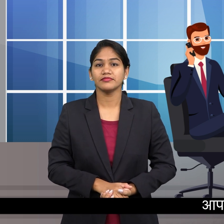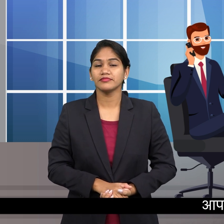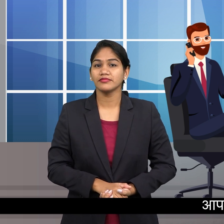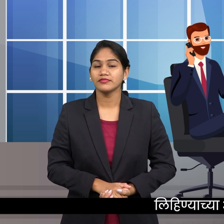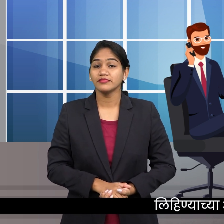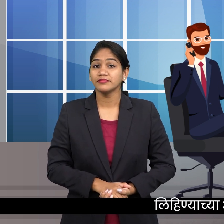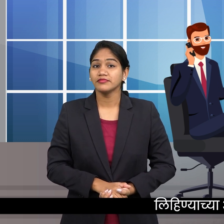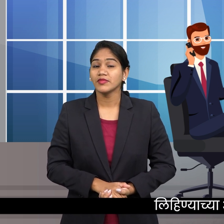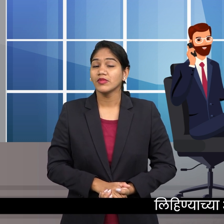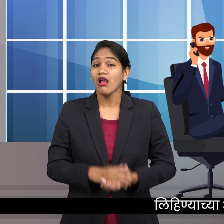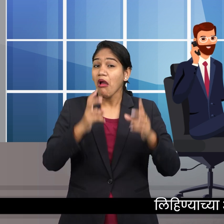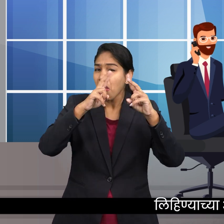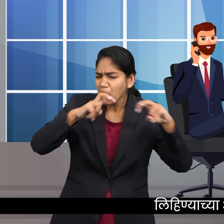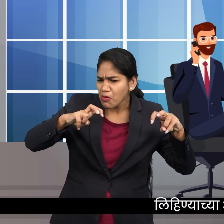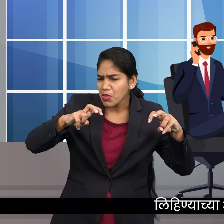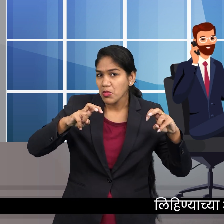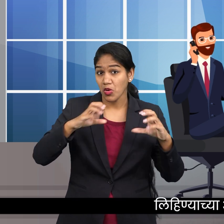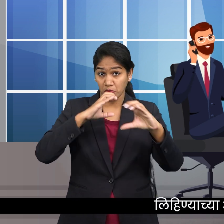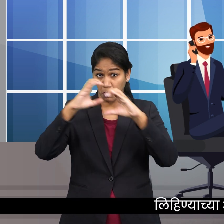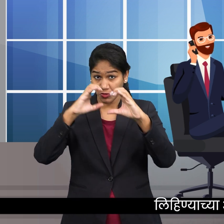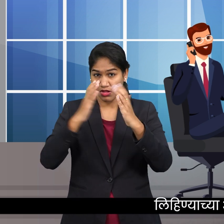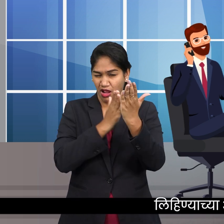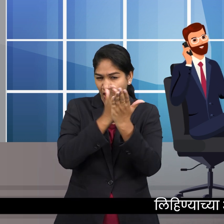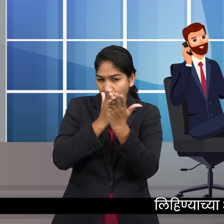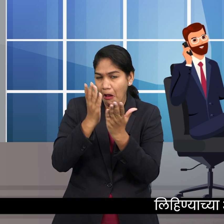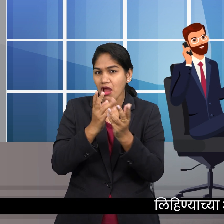आपण बोलण्याच्या, लिहिण्याच्या आणि सांकेतिक भाषेच्या